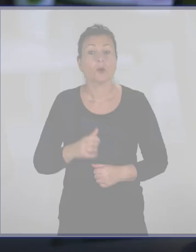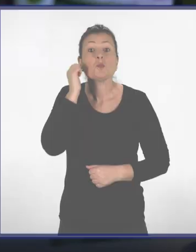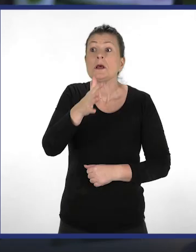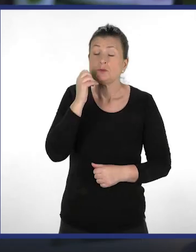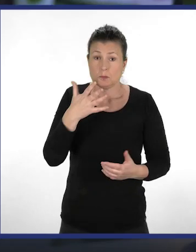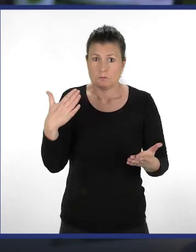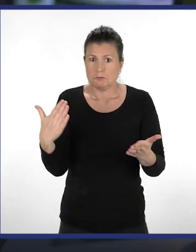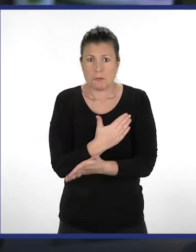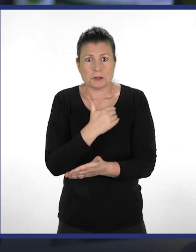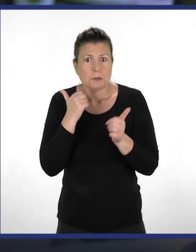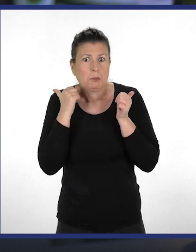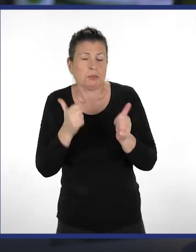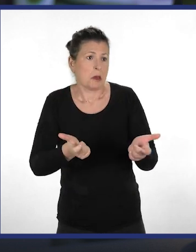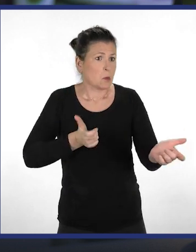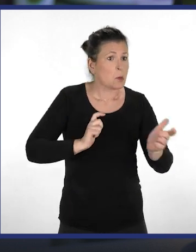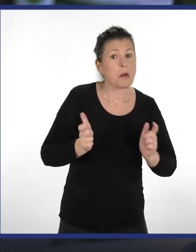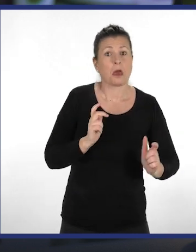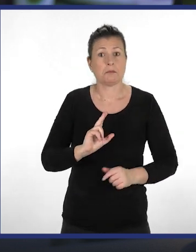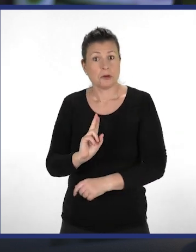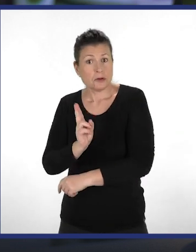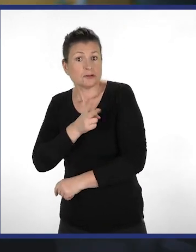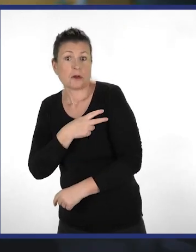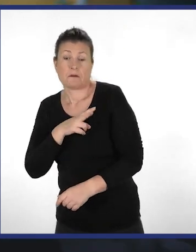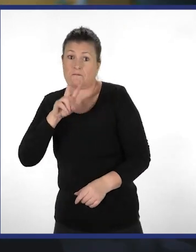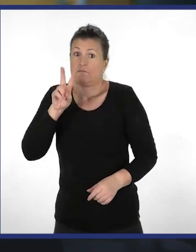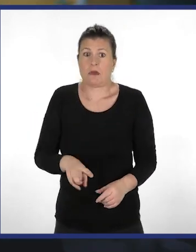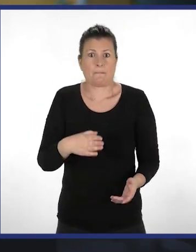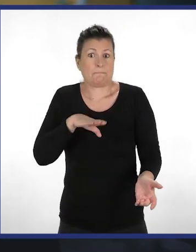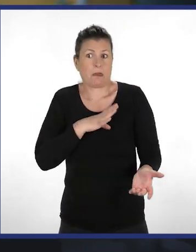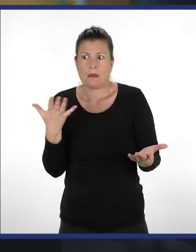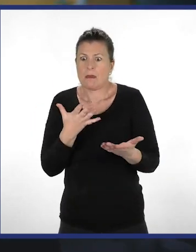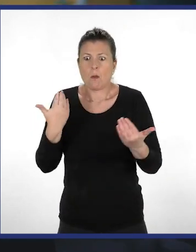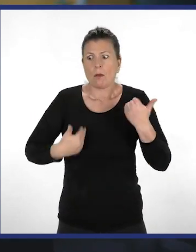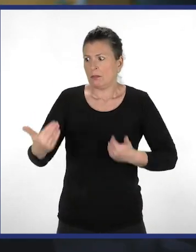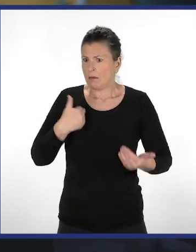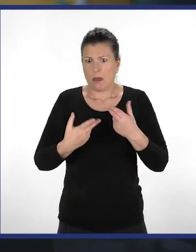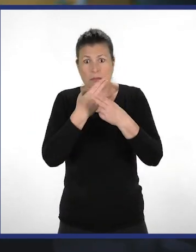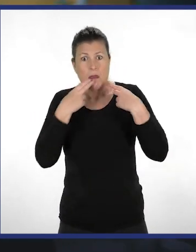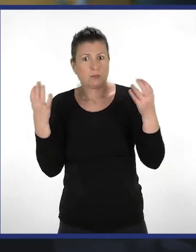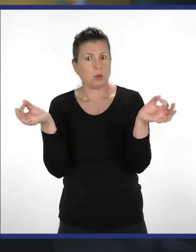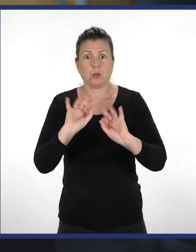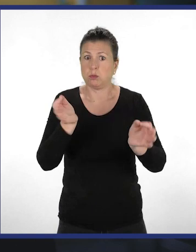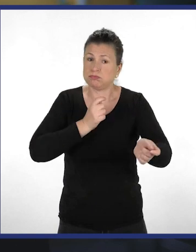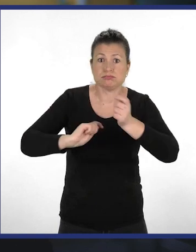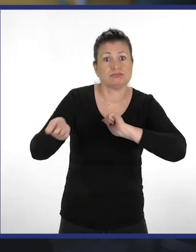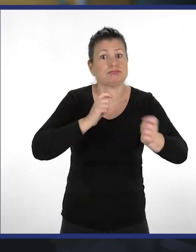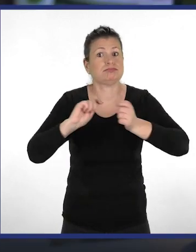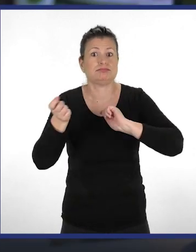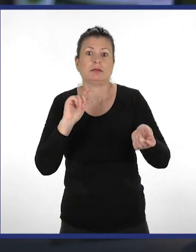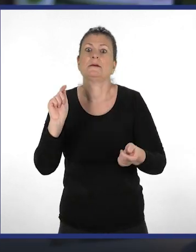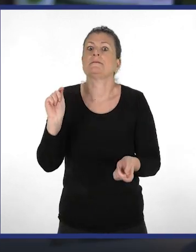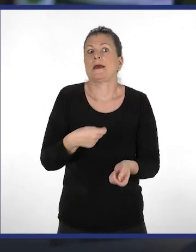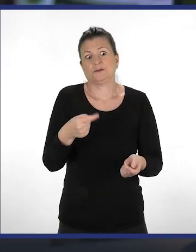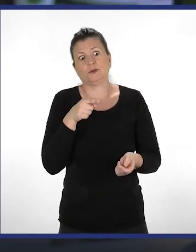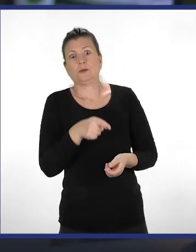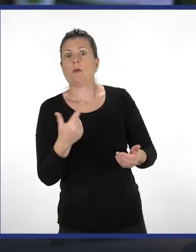Au quotidien, ça se passe très bien avec mes collègues, avec mes supérieurs, tout simplement parce que justement, c'est pas un tabou, le sujet du handicap. On en parle.